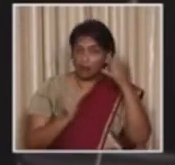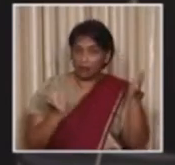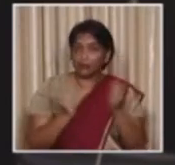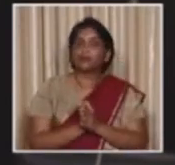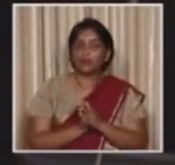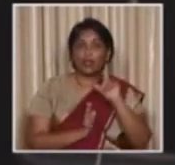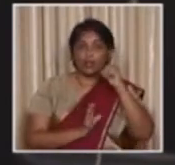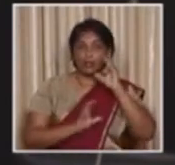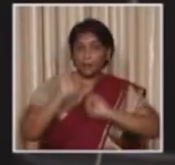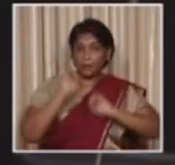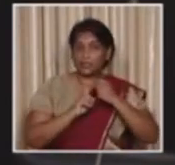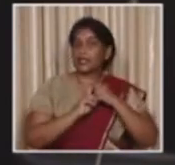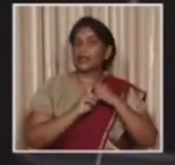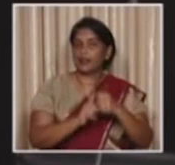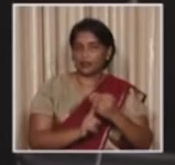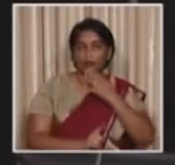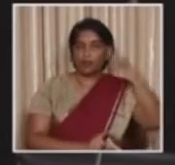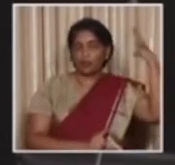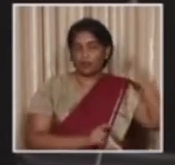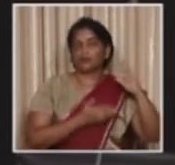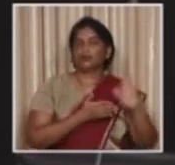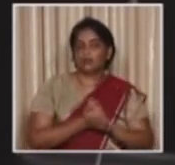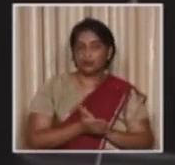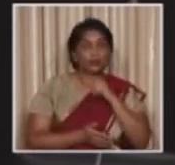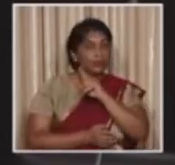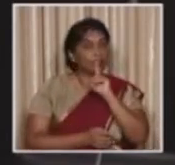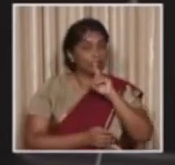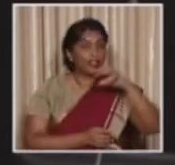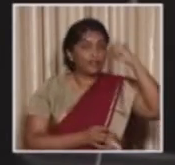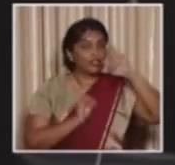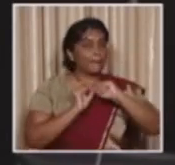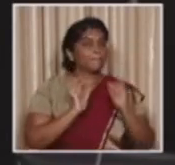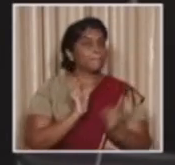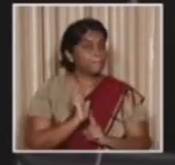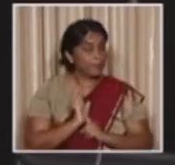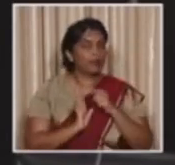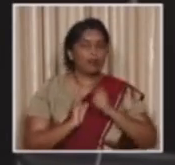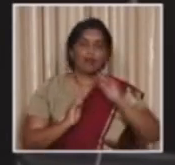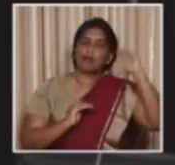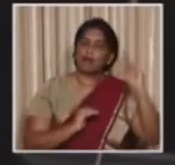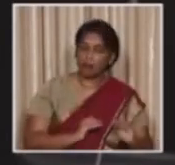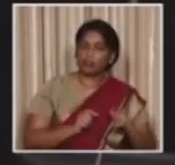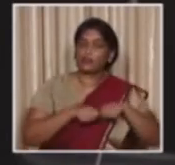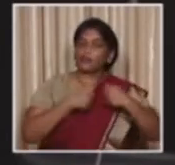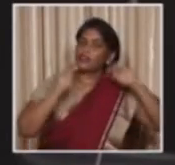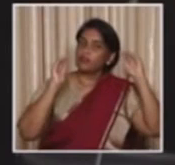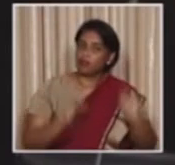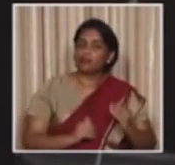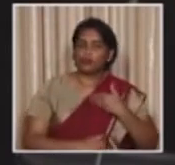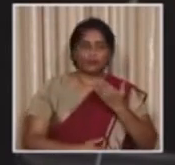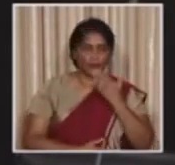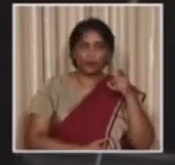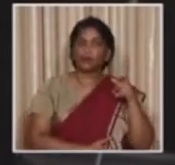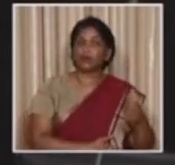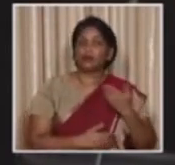අර 70% ඉලක්කයට යන්නත් පුළුවන් පුනර්ජනීය බලයට ඔබතුමා කියන විදුලි බිල වෙනුවෙන් අඩු කරන්නත් අපේ වියදම අඩු කරන්නත් පුළුවන් වෙනවා. ඒ